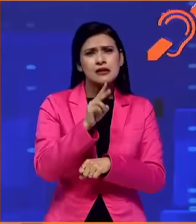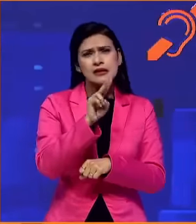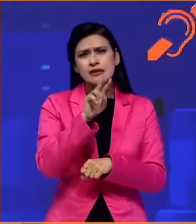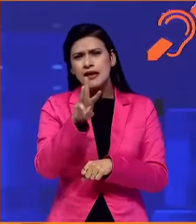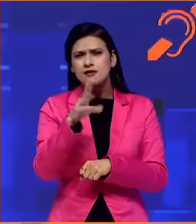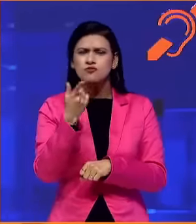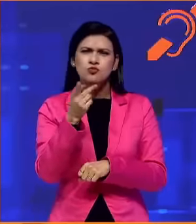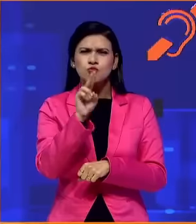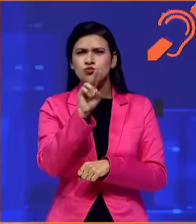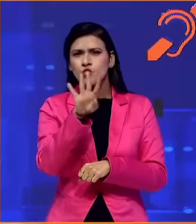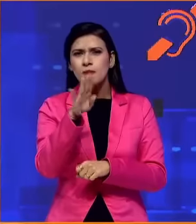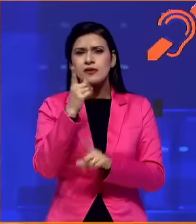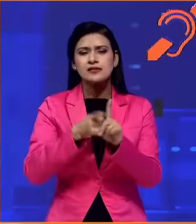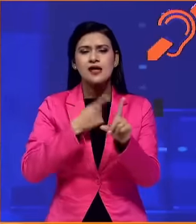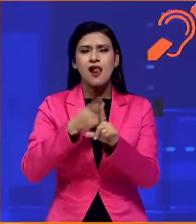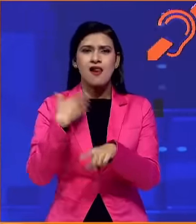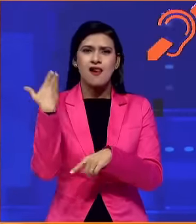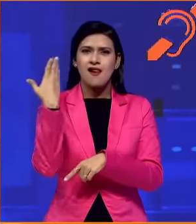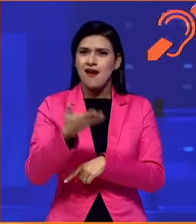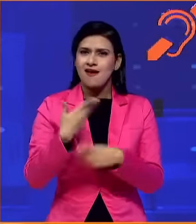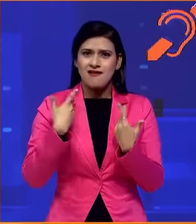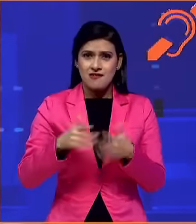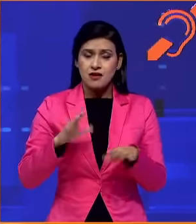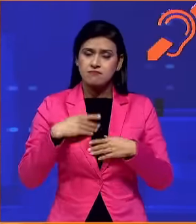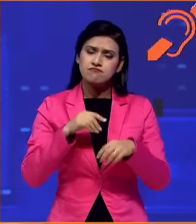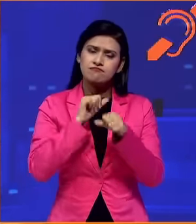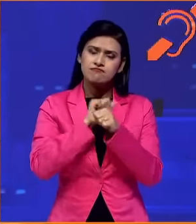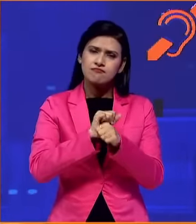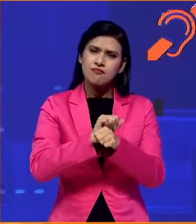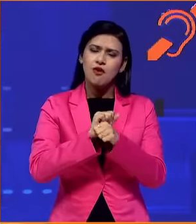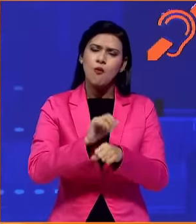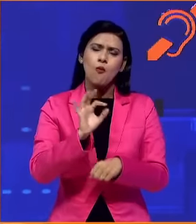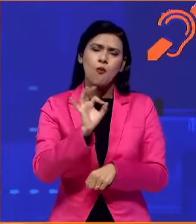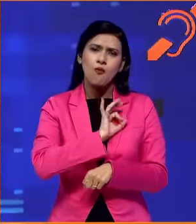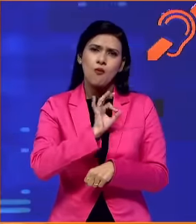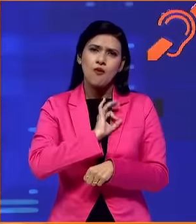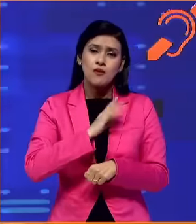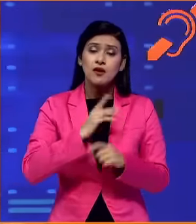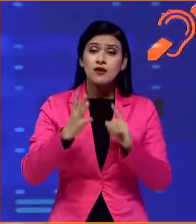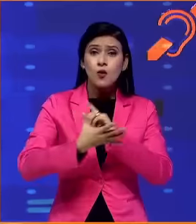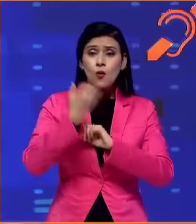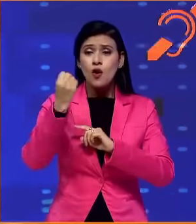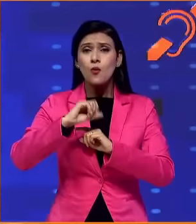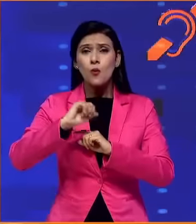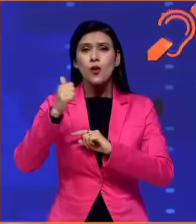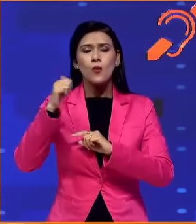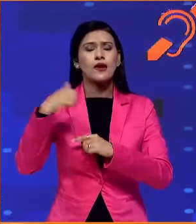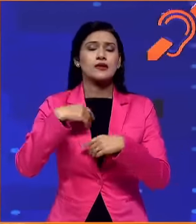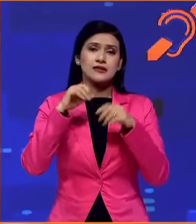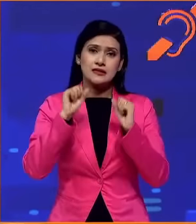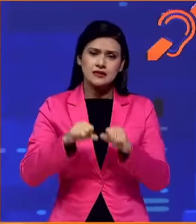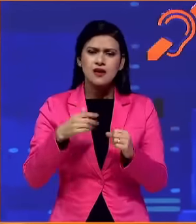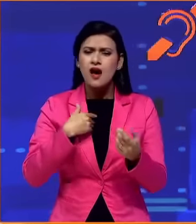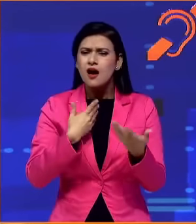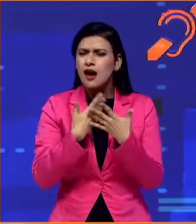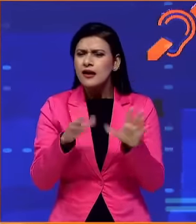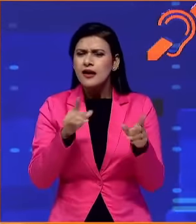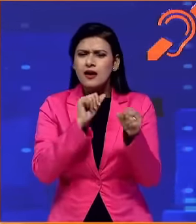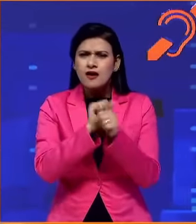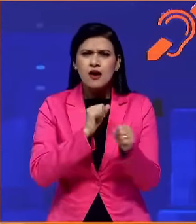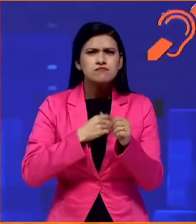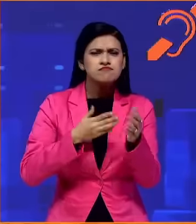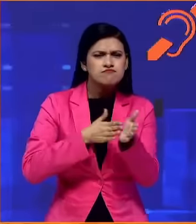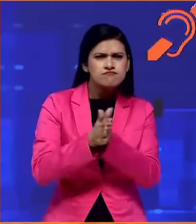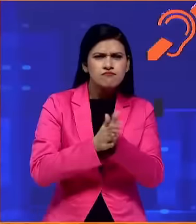होगएहैं, औरमुझेकड़ीमेहनतकरनेऔर सफलताहासिलकरनेकाजुनूनहै।मुझेलगताहैकिअगरमैं कोईकामकरताहूं,तोमुझेउसे